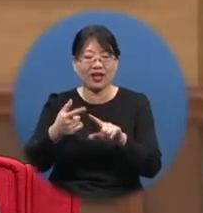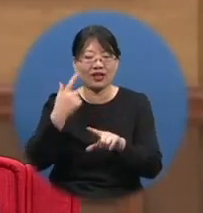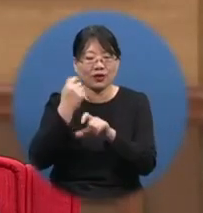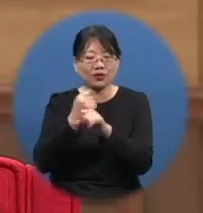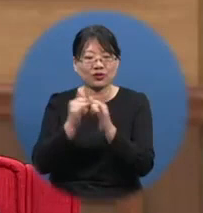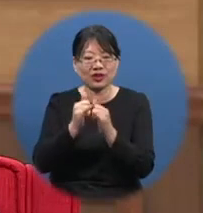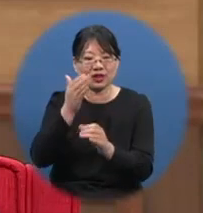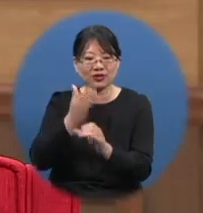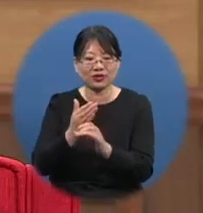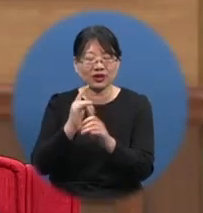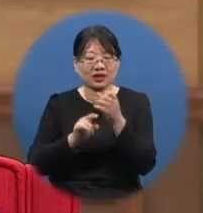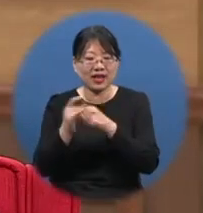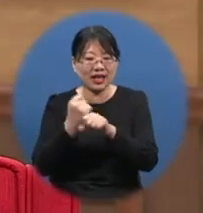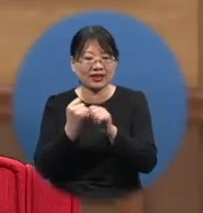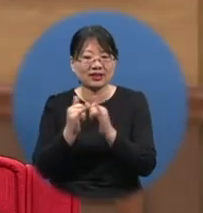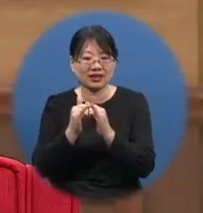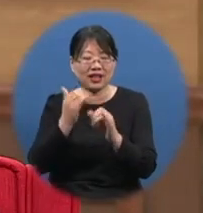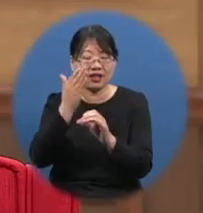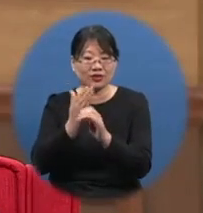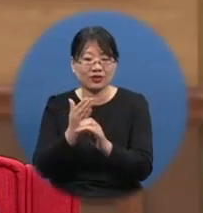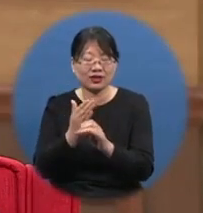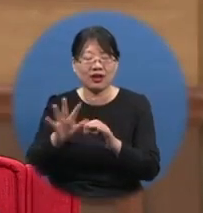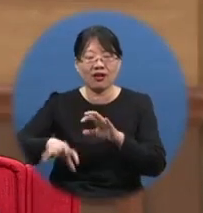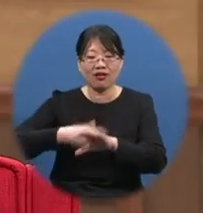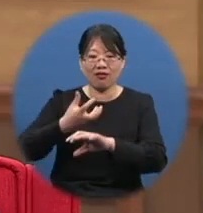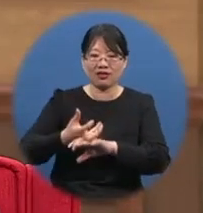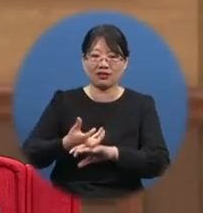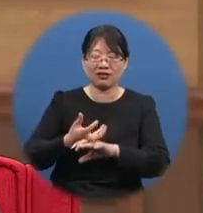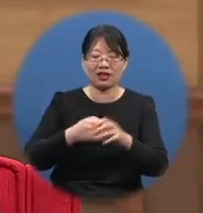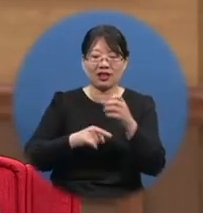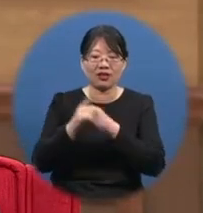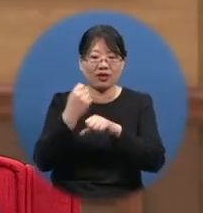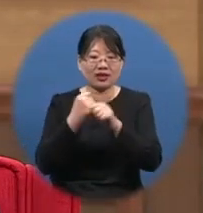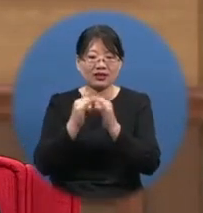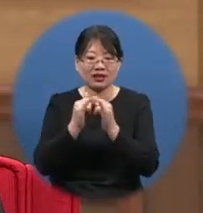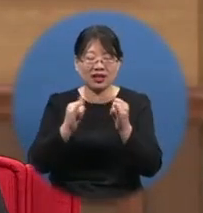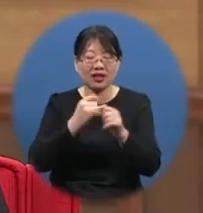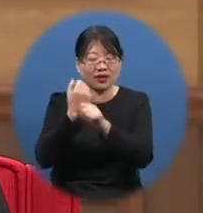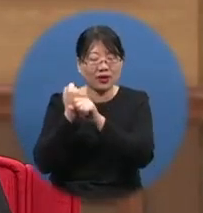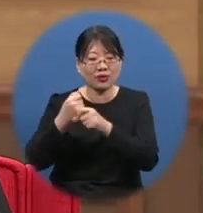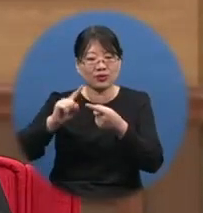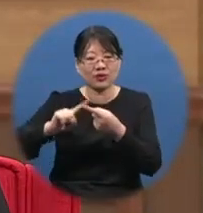연구자 중심, 과학자 중심으로 예. 획기적으로 과학자가 연구에